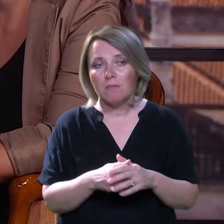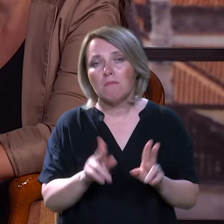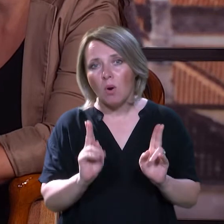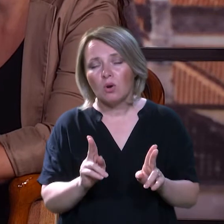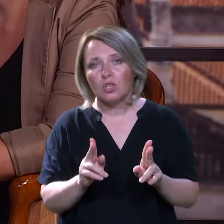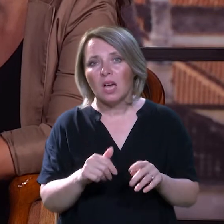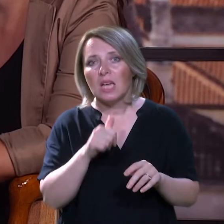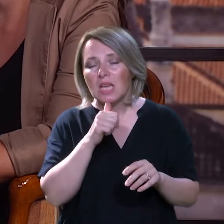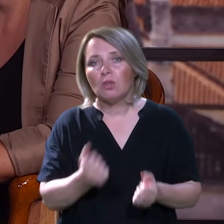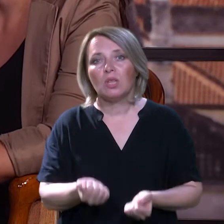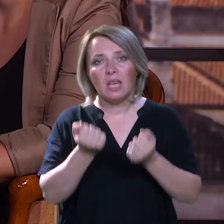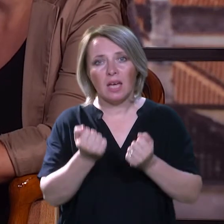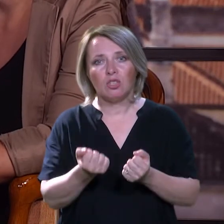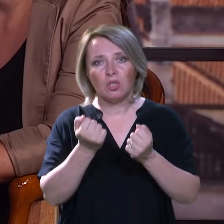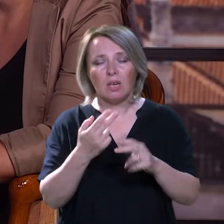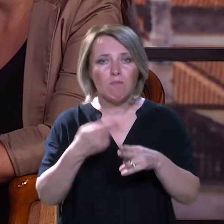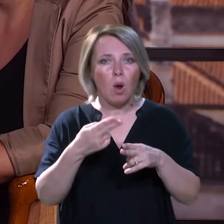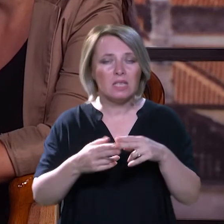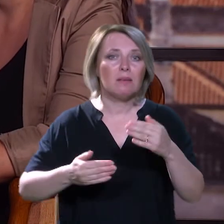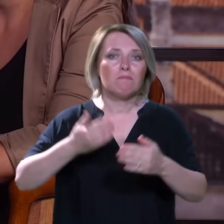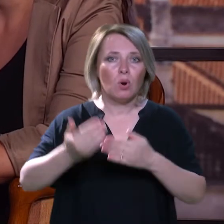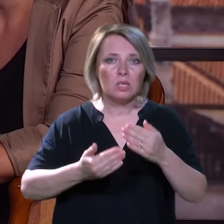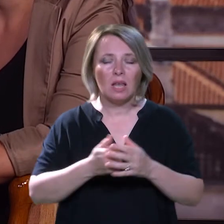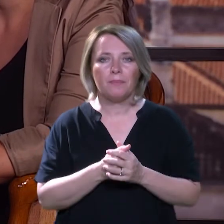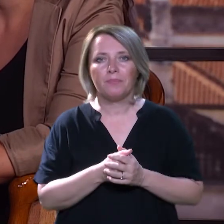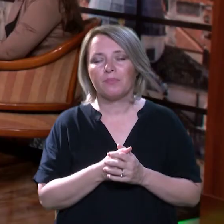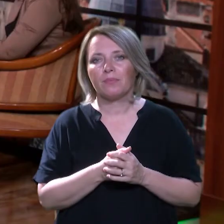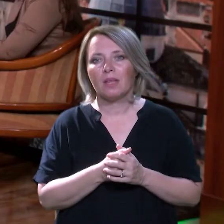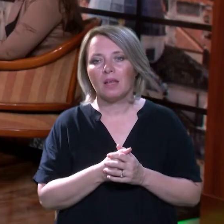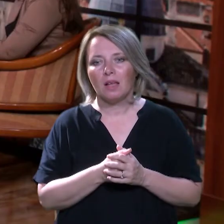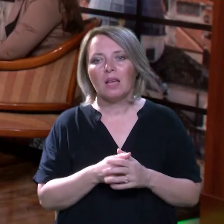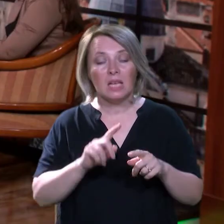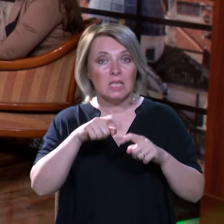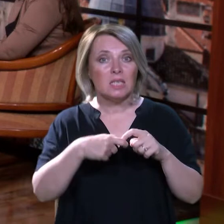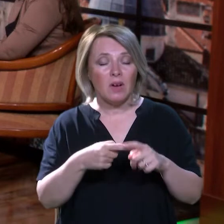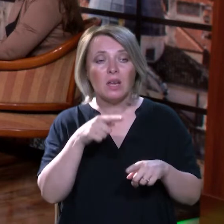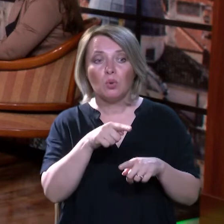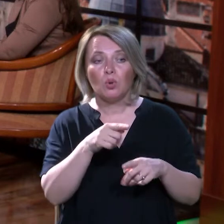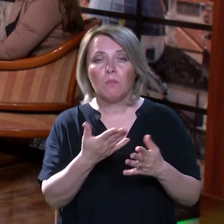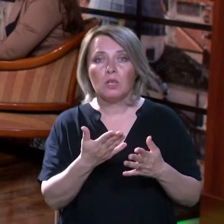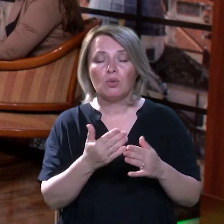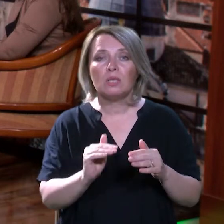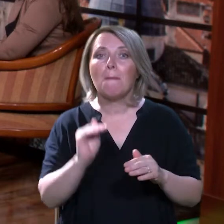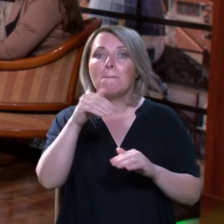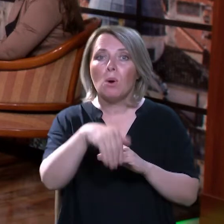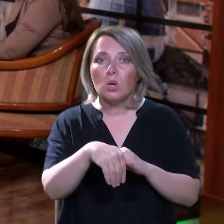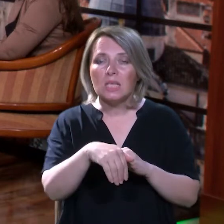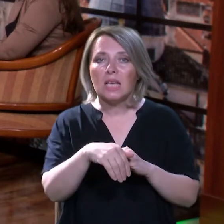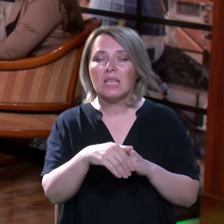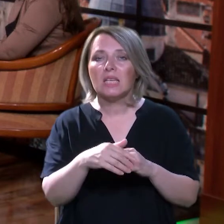možda teških nekih kasnije oboljenja. Da, stvar je u tome što se možda